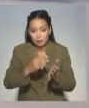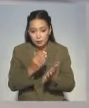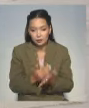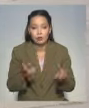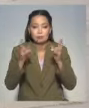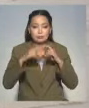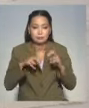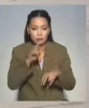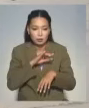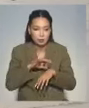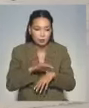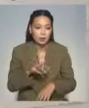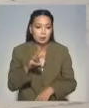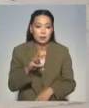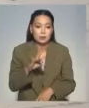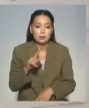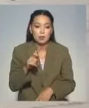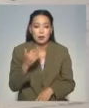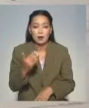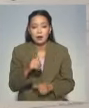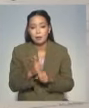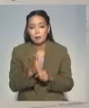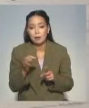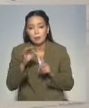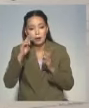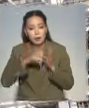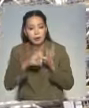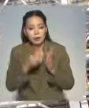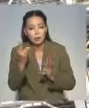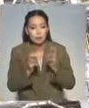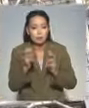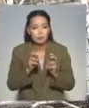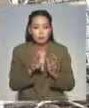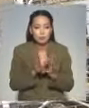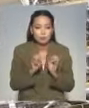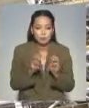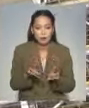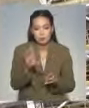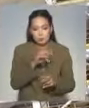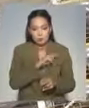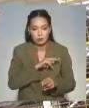зерттеулер бастадық. Мағзұм Мырзағалиев басты мақсат зауытты және өзге кен орындарын қауіпсіз іске қосу,